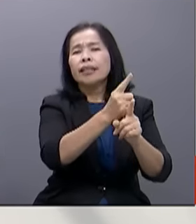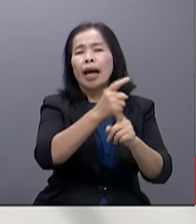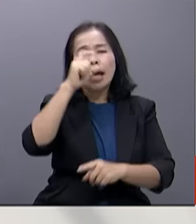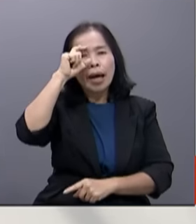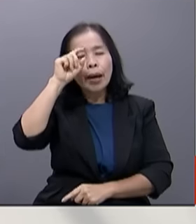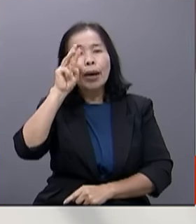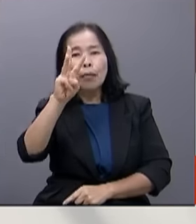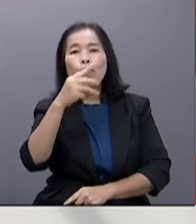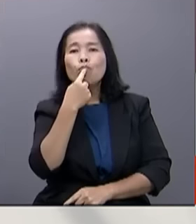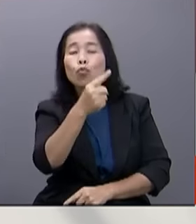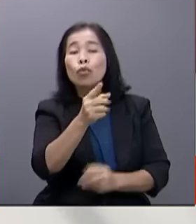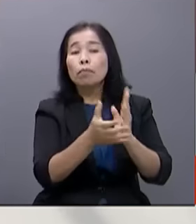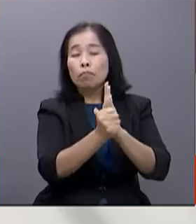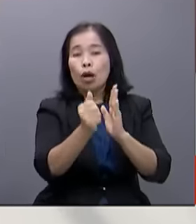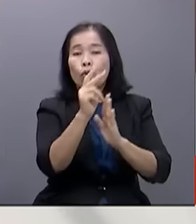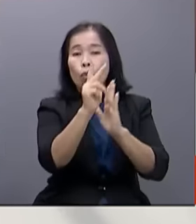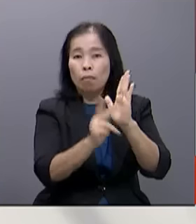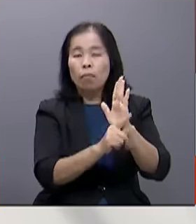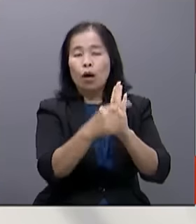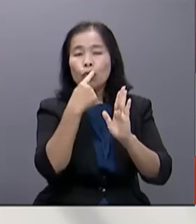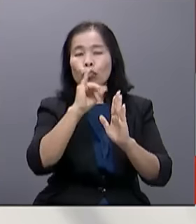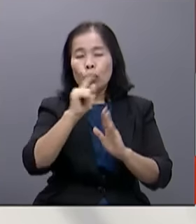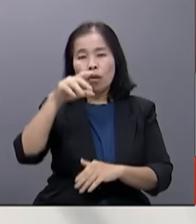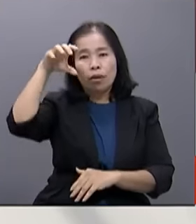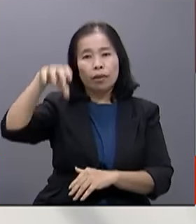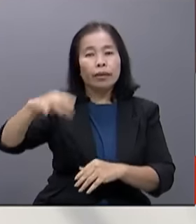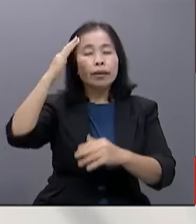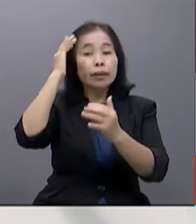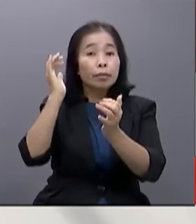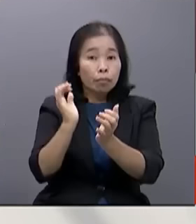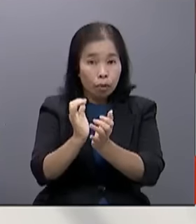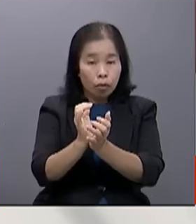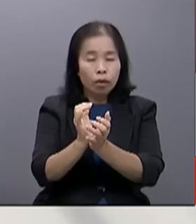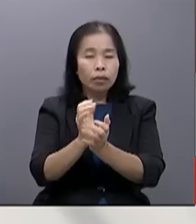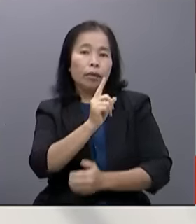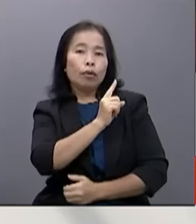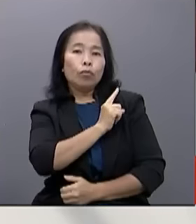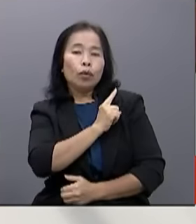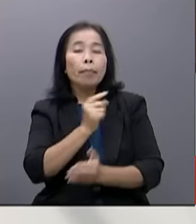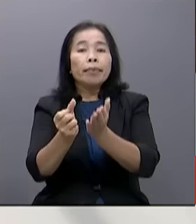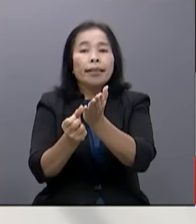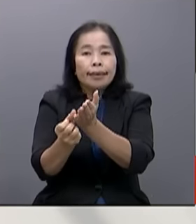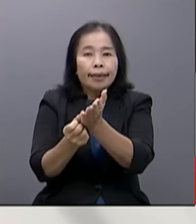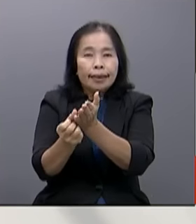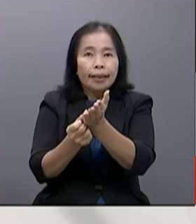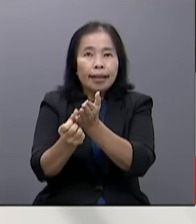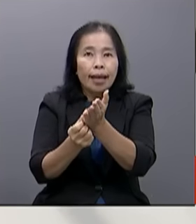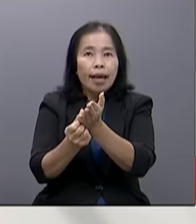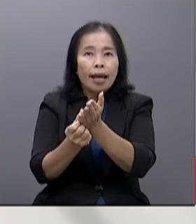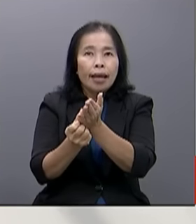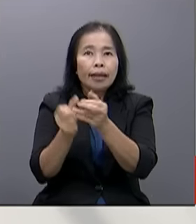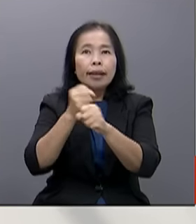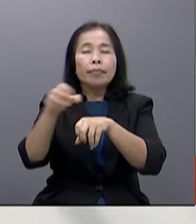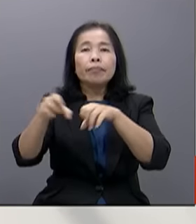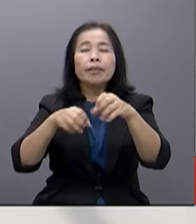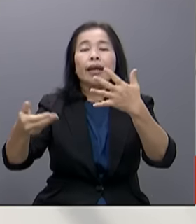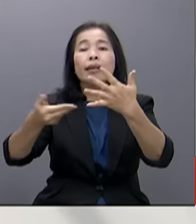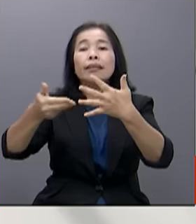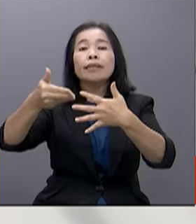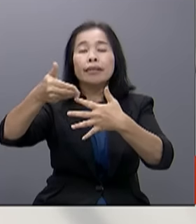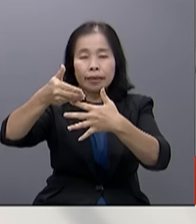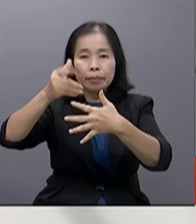ไม่ถูกต้องให้สำนักงานตำรวจแห่งชาติกลับมาจัดการแก้ไขดำเนินการในส่วนนี ้ ผม